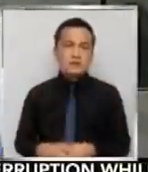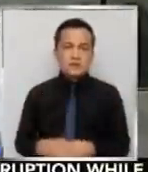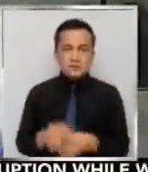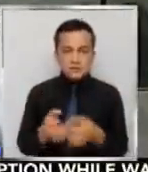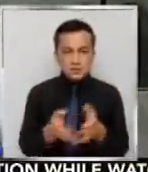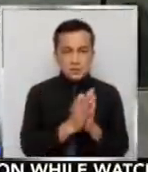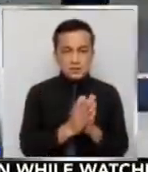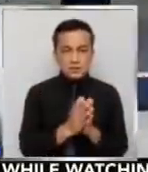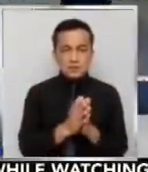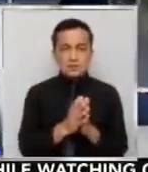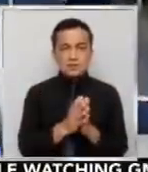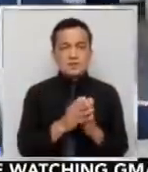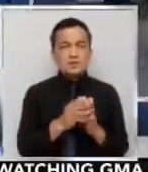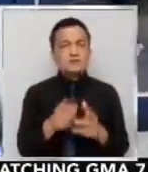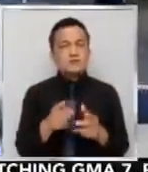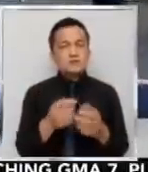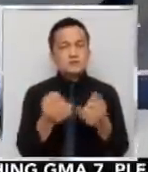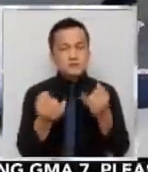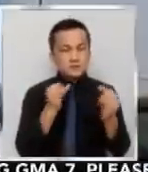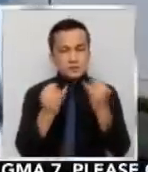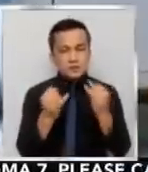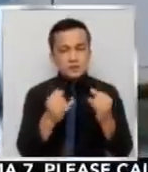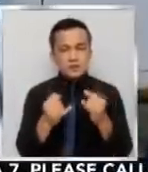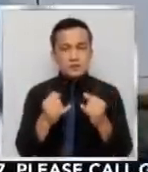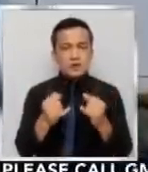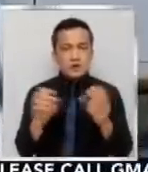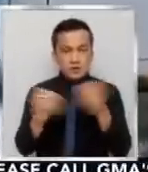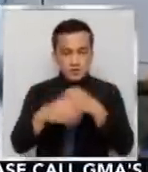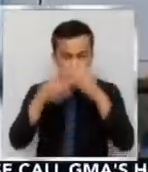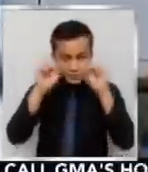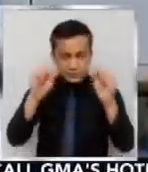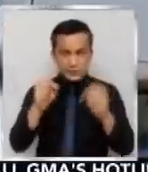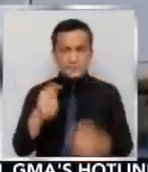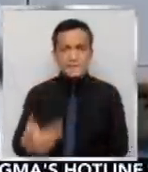ang Malacanang. Ivan Merina, nakatutok, 24 Horas.